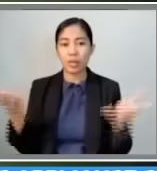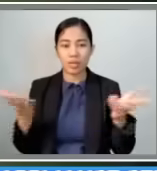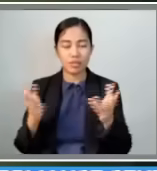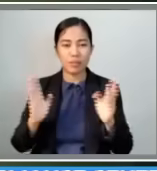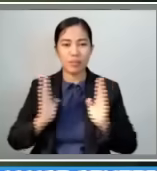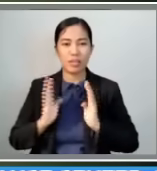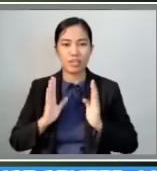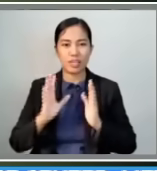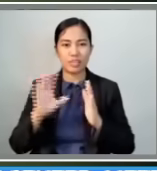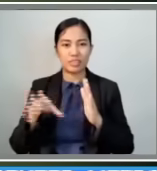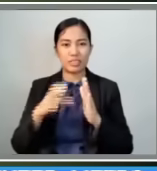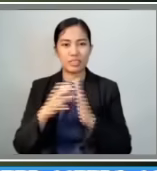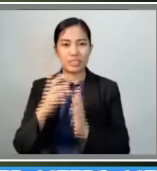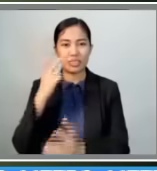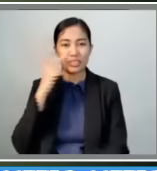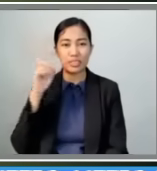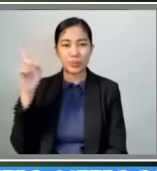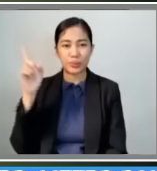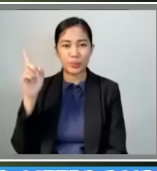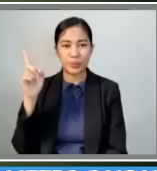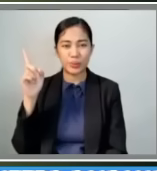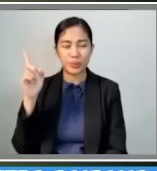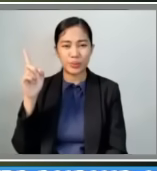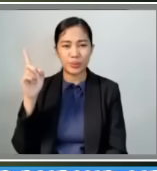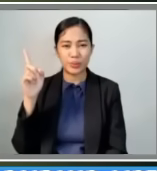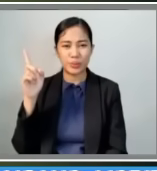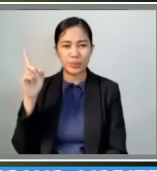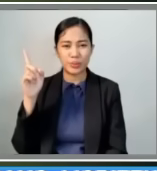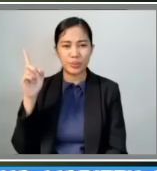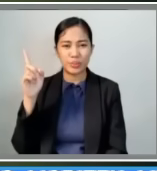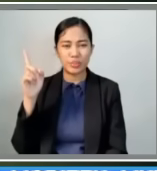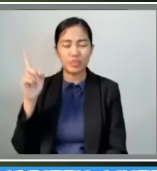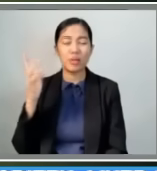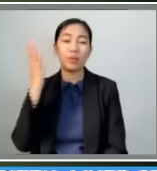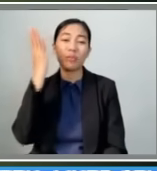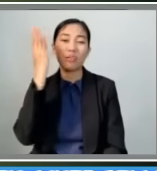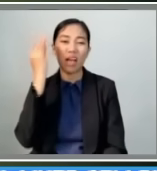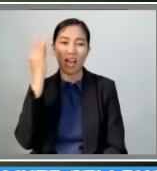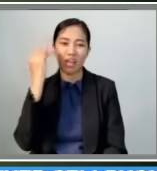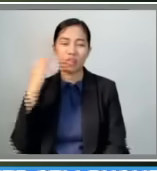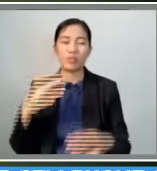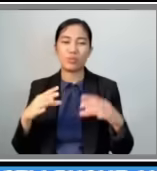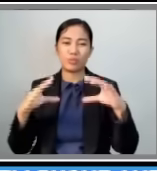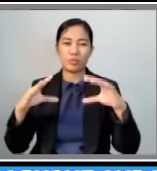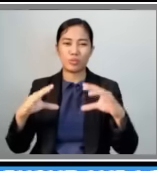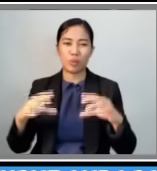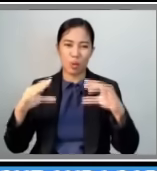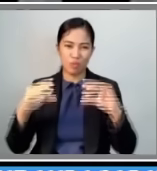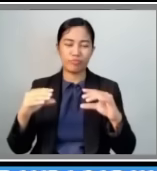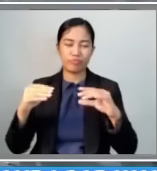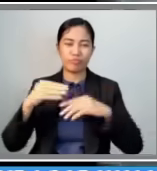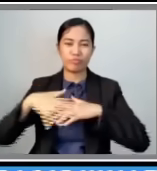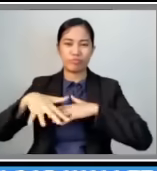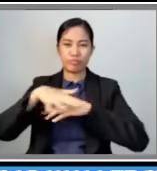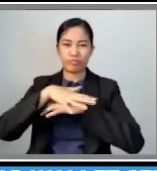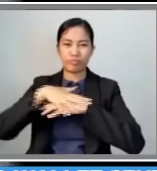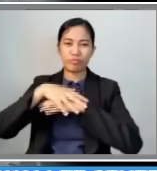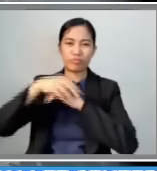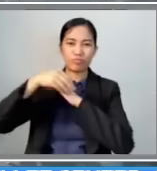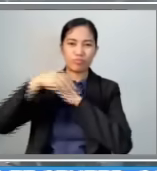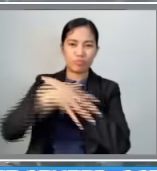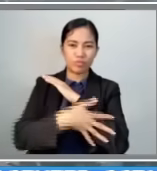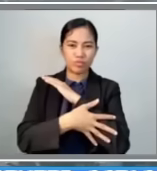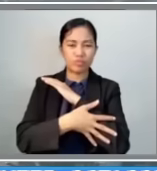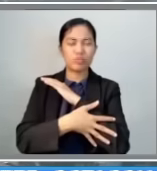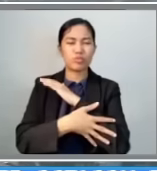gumuho, bunsod ng paglambot ng lupang dala ng walang tigil na pag-ulan noon. At kahit nasa